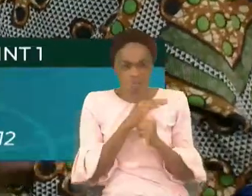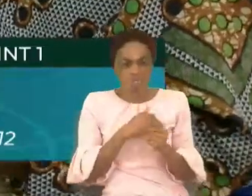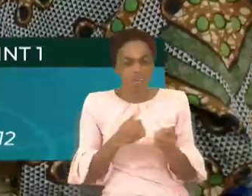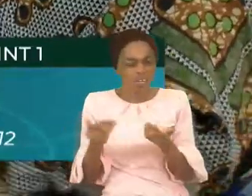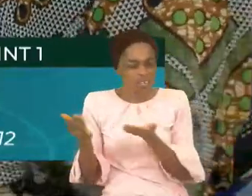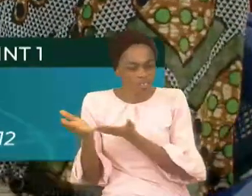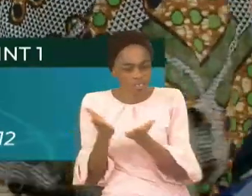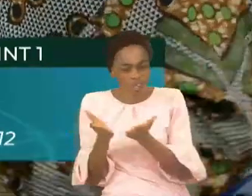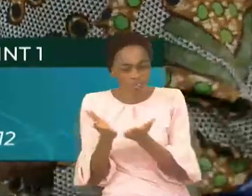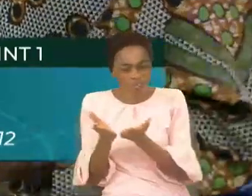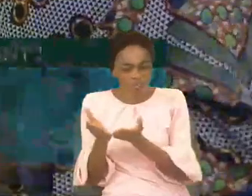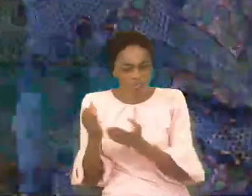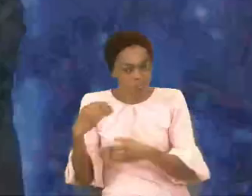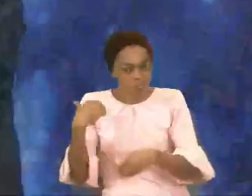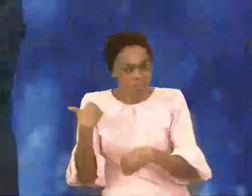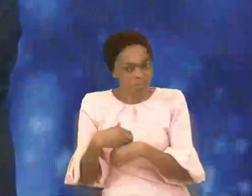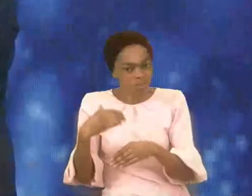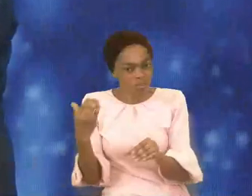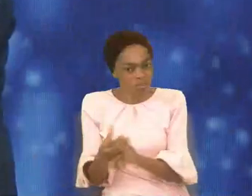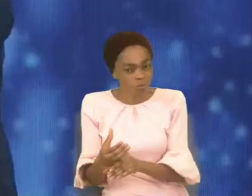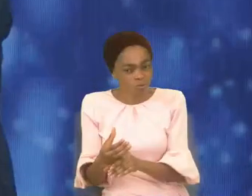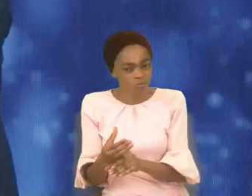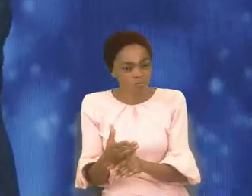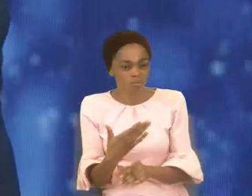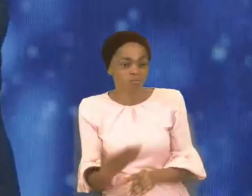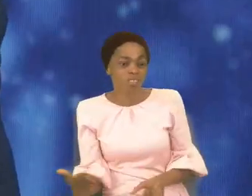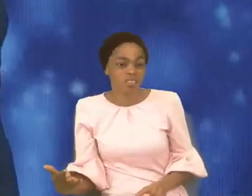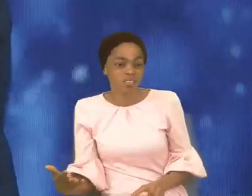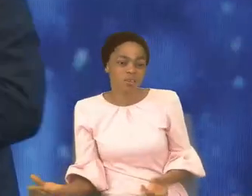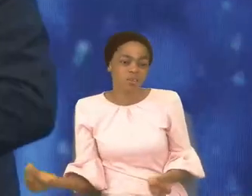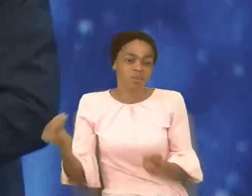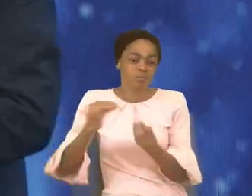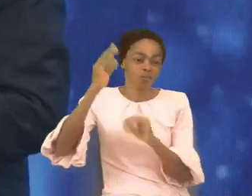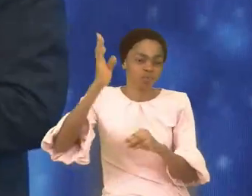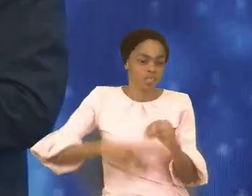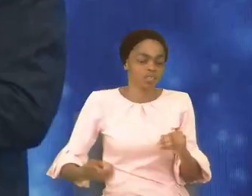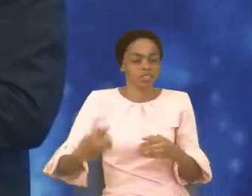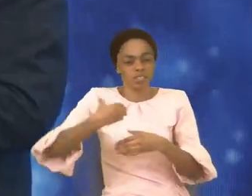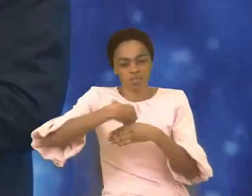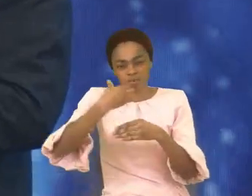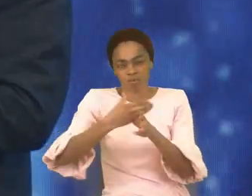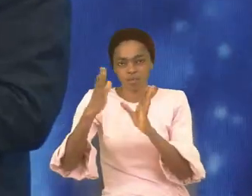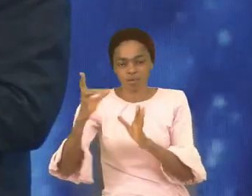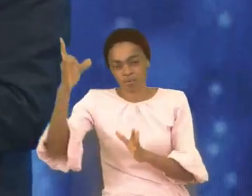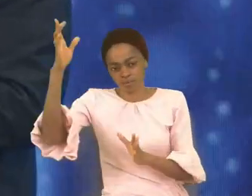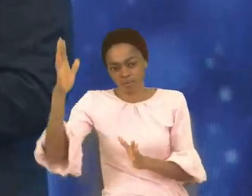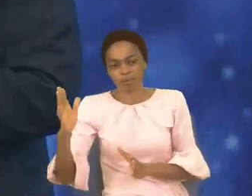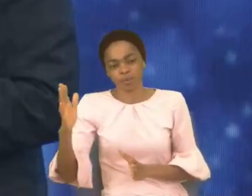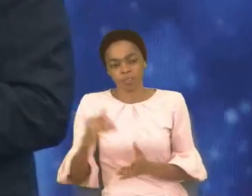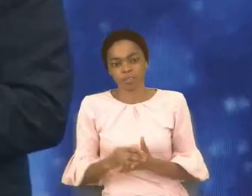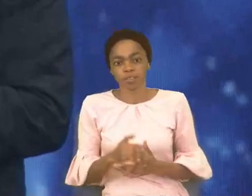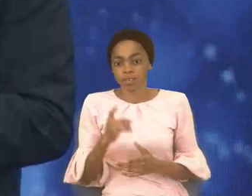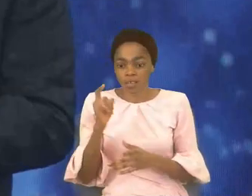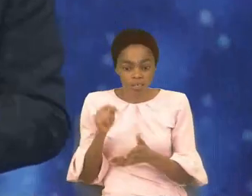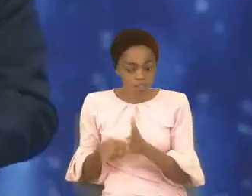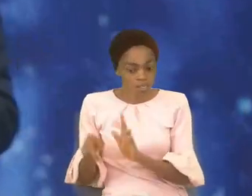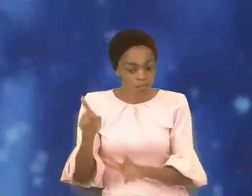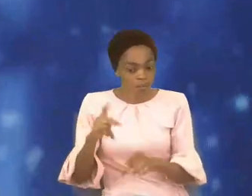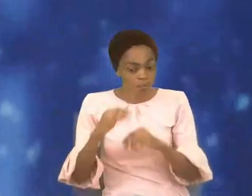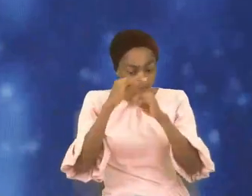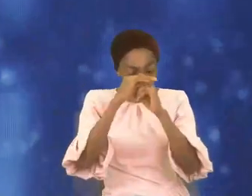Eux qui ont changé la vérité de Dieu en mensonge et qui ont adoré et servi la créature au lieu du créateur. Ils ont adoré et servi